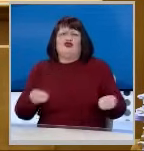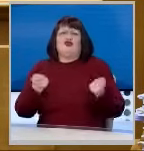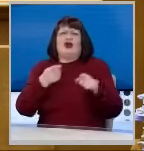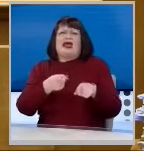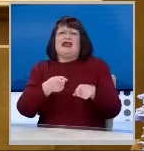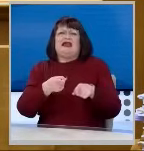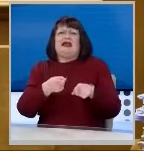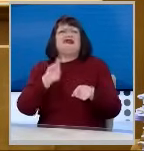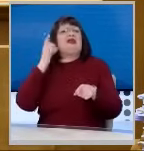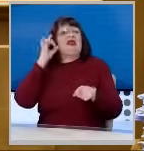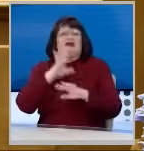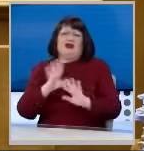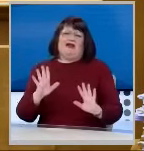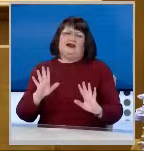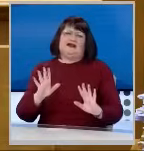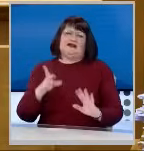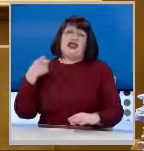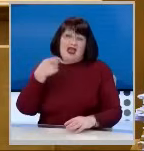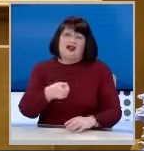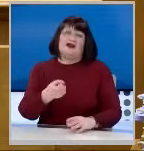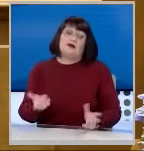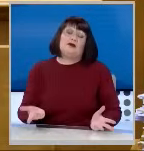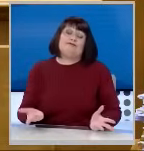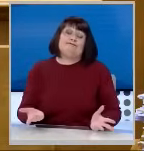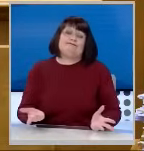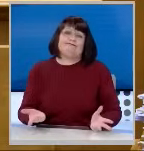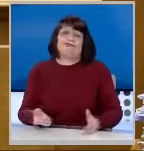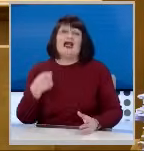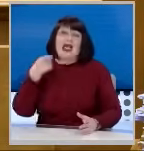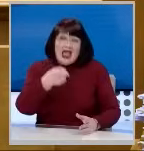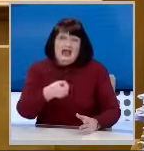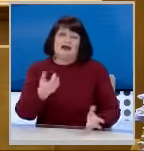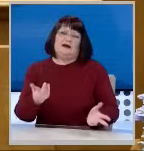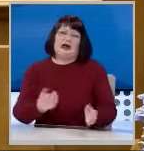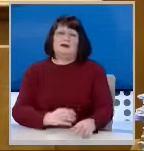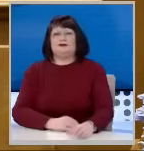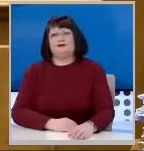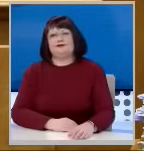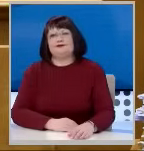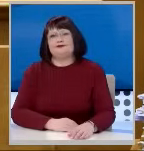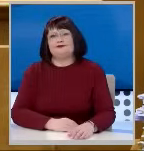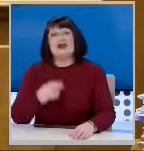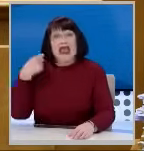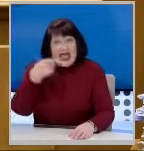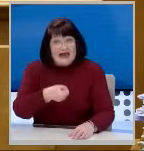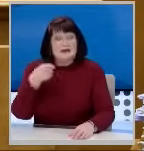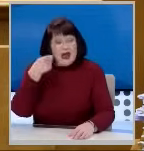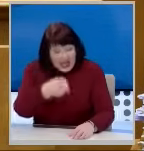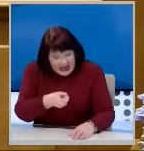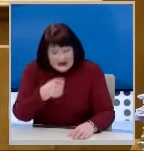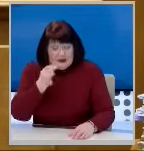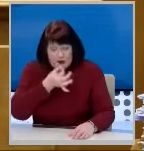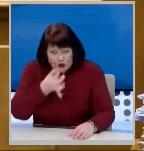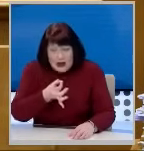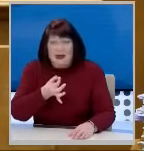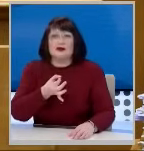γεγονός που είναι και έγκλημα που είναι και έγκλημα που είναι και έγκλημα και